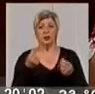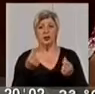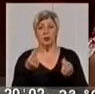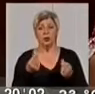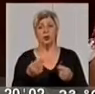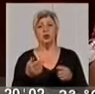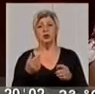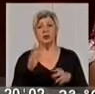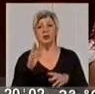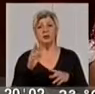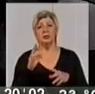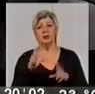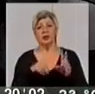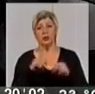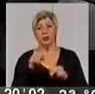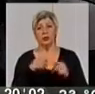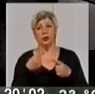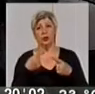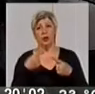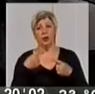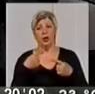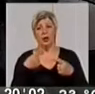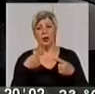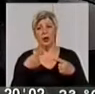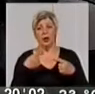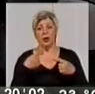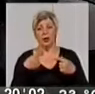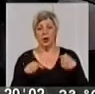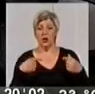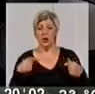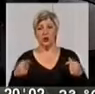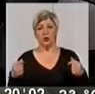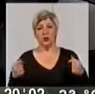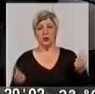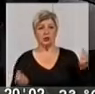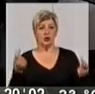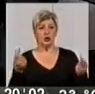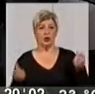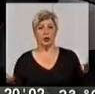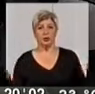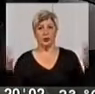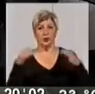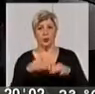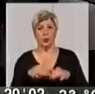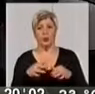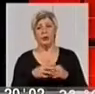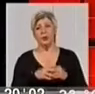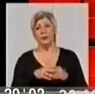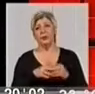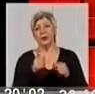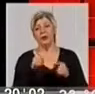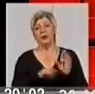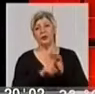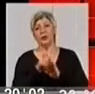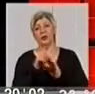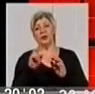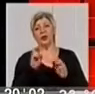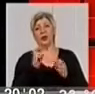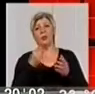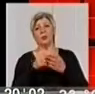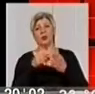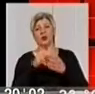рахунок інших джерел. Поступають. А скажіть, будь ласка, от ви починаєте, ну, скажімо так, бюджетний рік. З чого, з